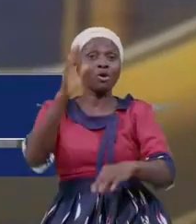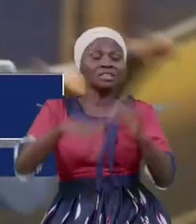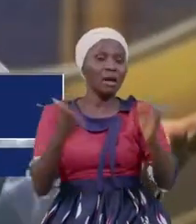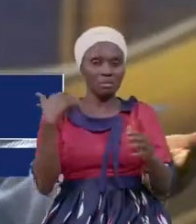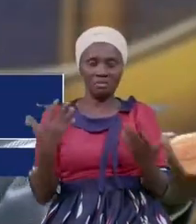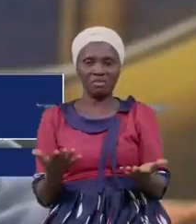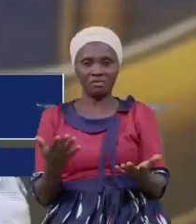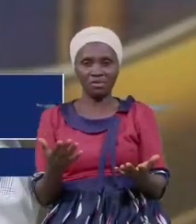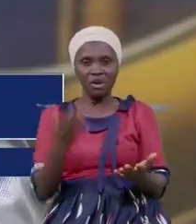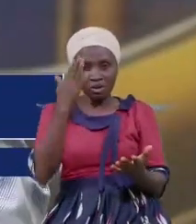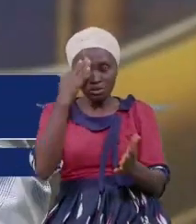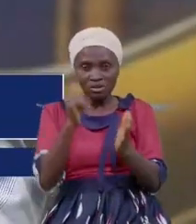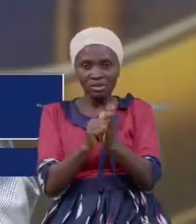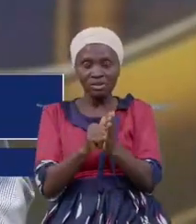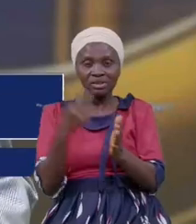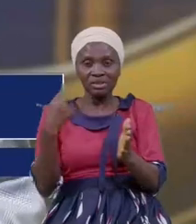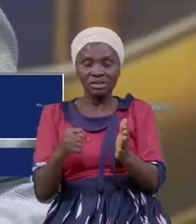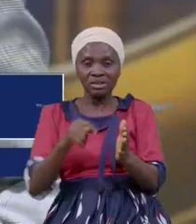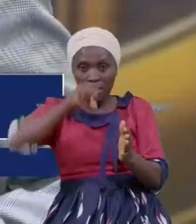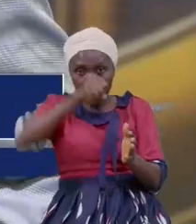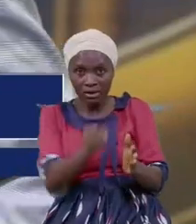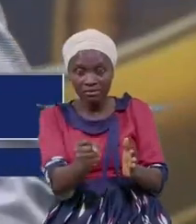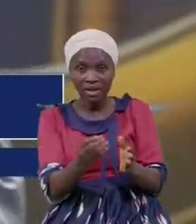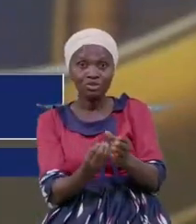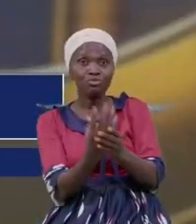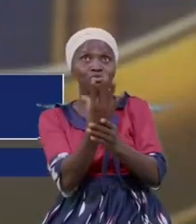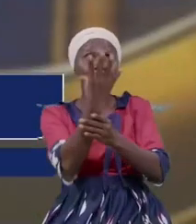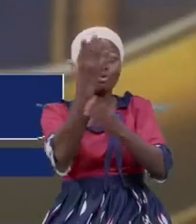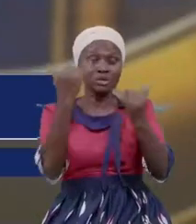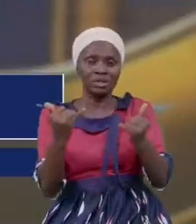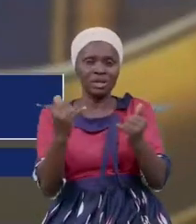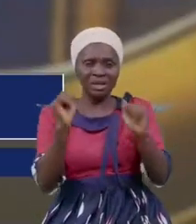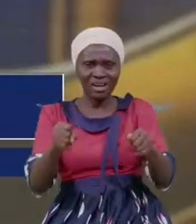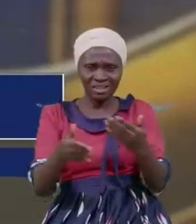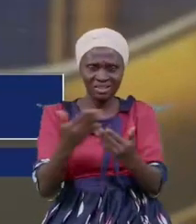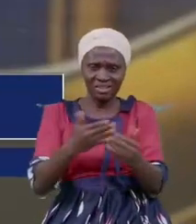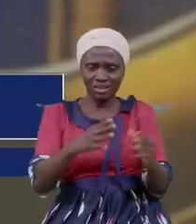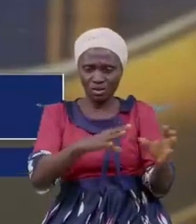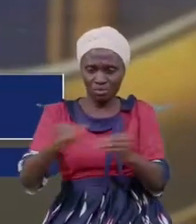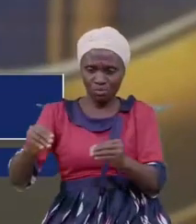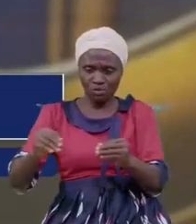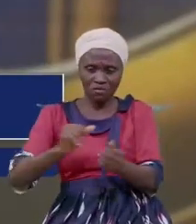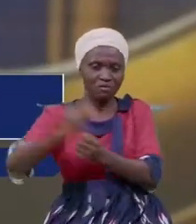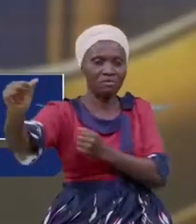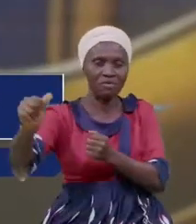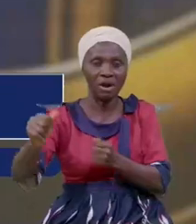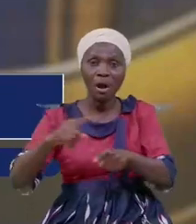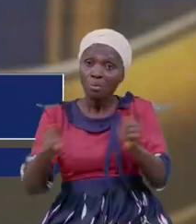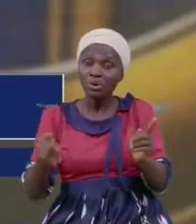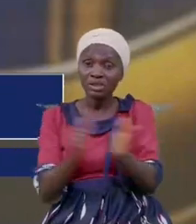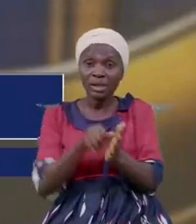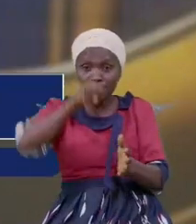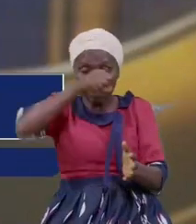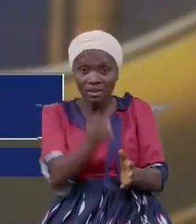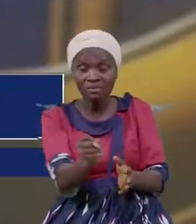corde parce que ce n'est plus une chaîne mais cet éléphant a été conditionné ah